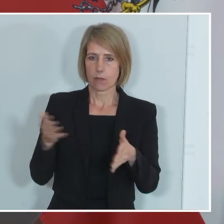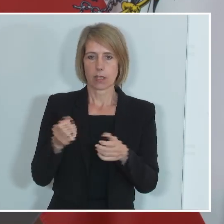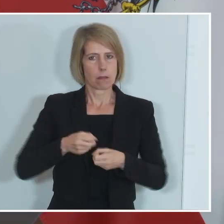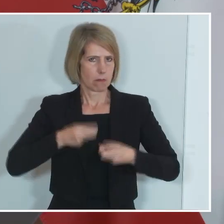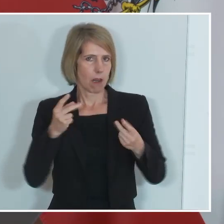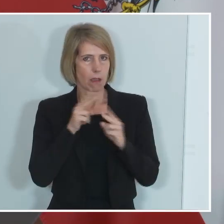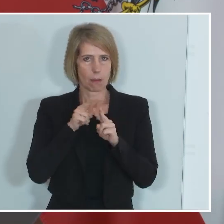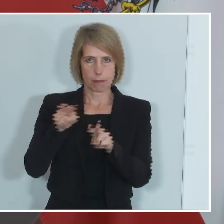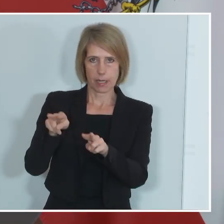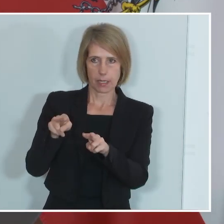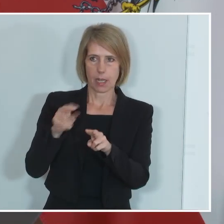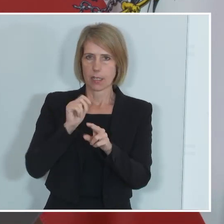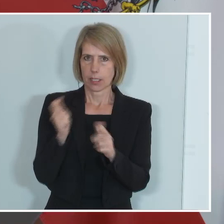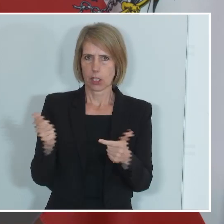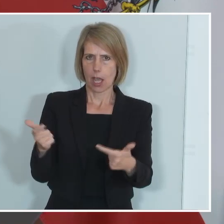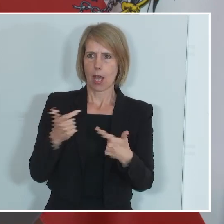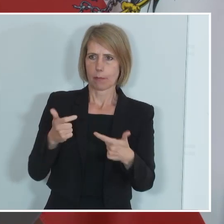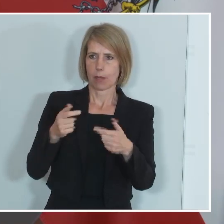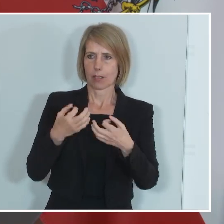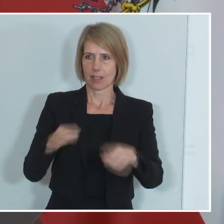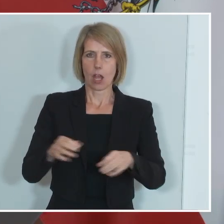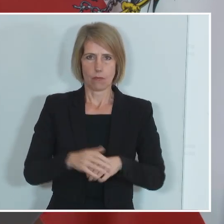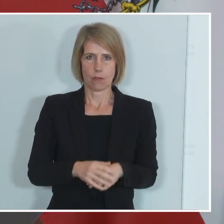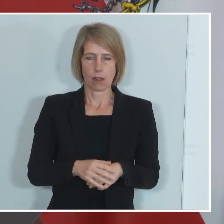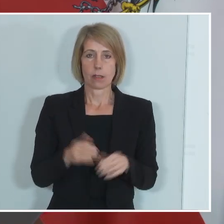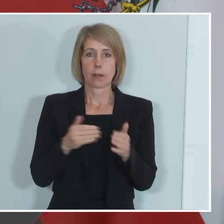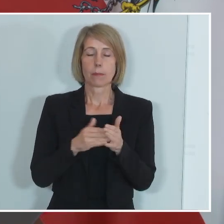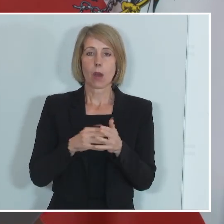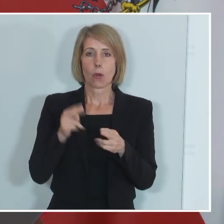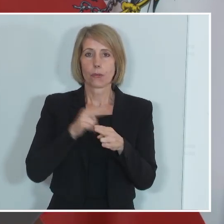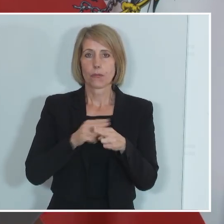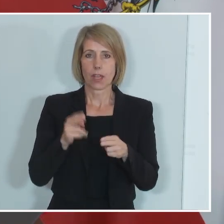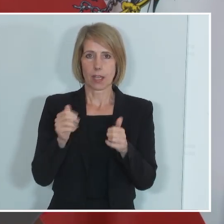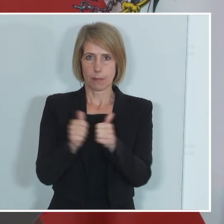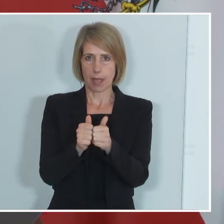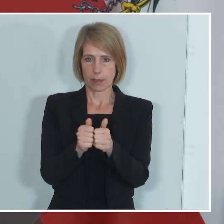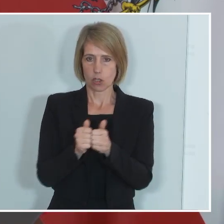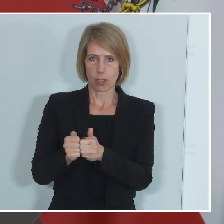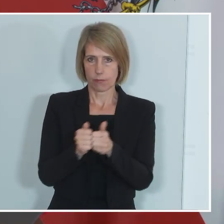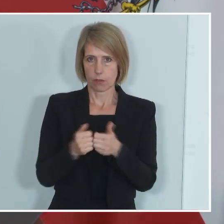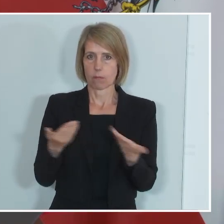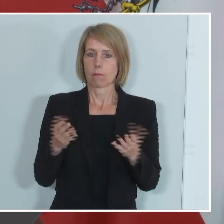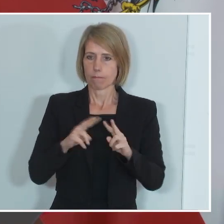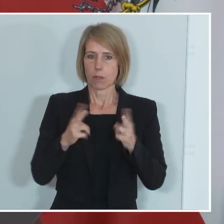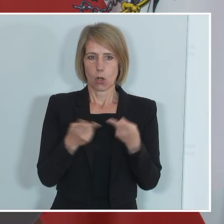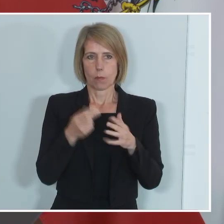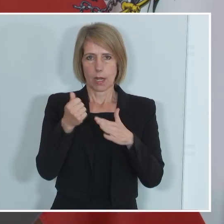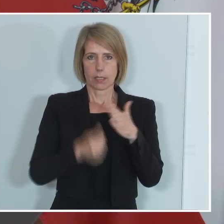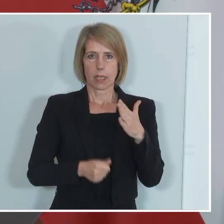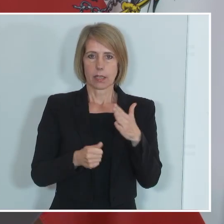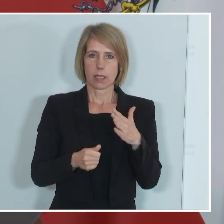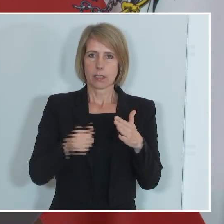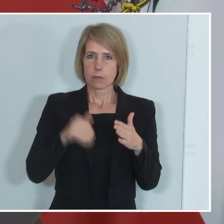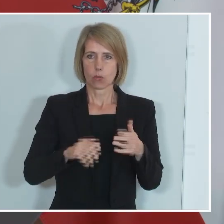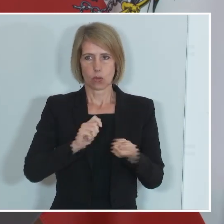wir uns nicht abschotten dürfen. Wir brauchen nachhaltige und faire Partnerschaften und hier gilt es, globale Standards auch